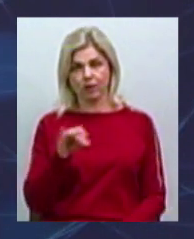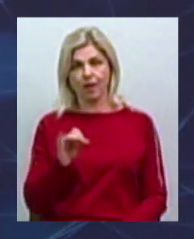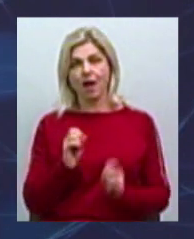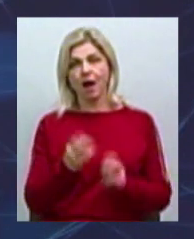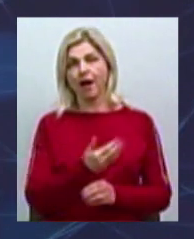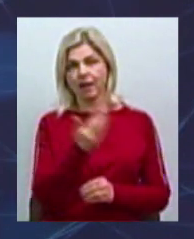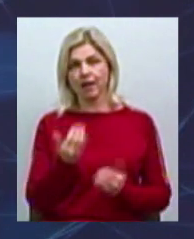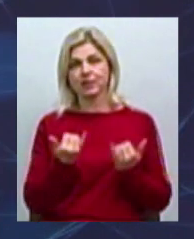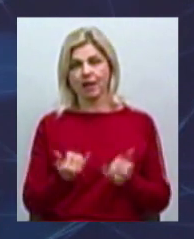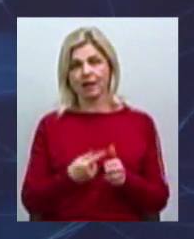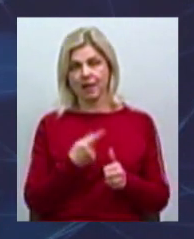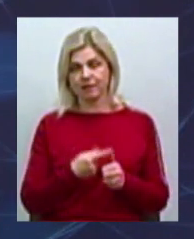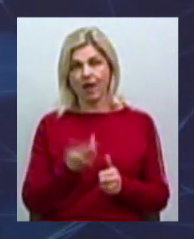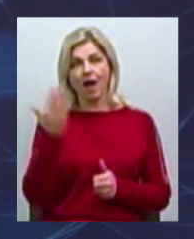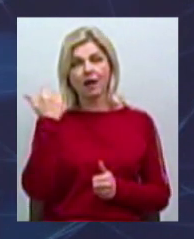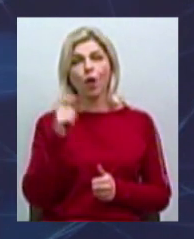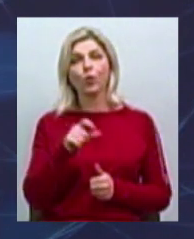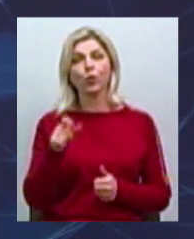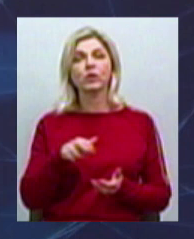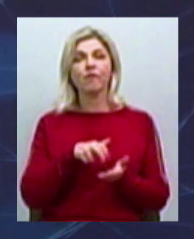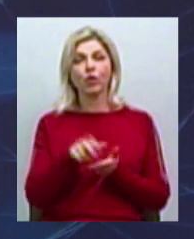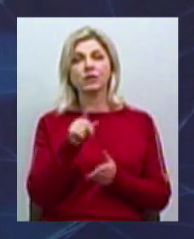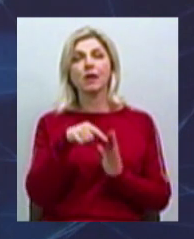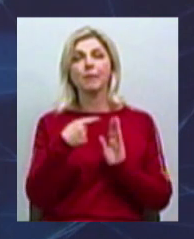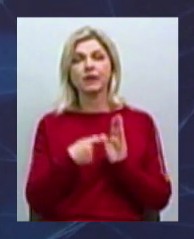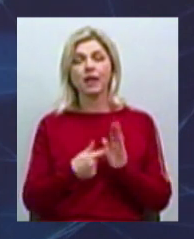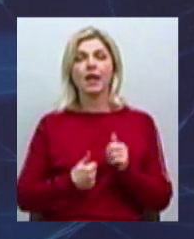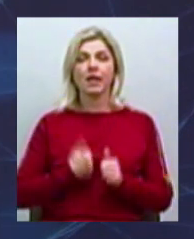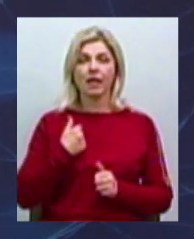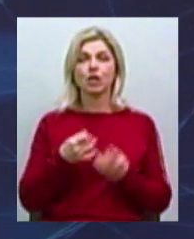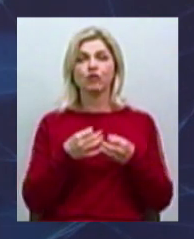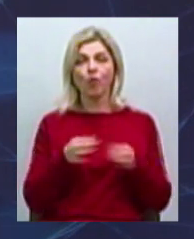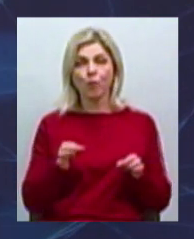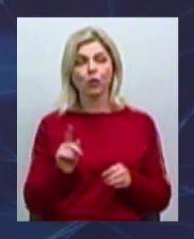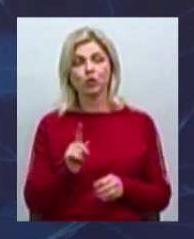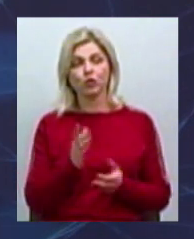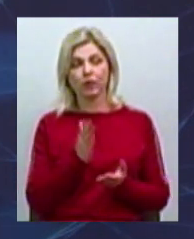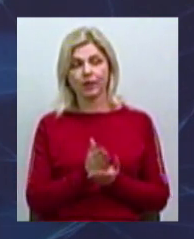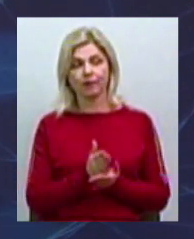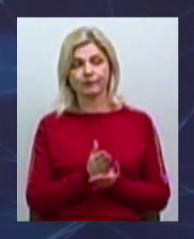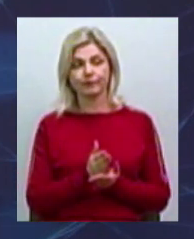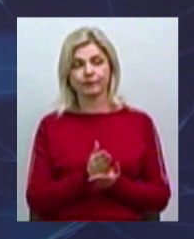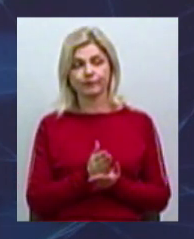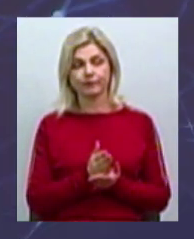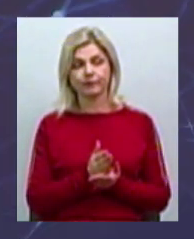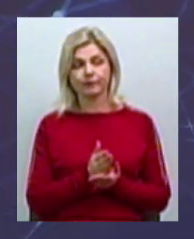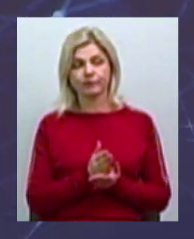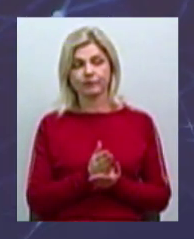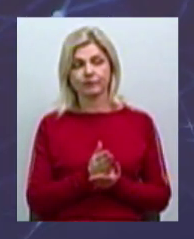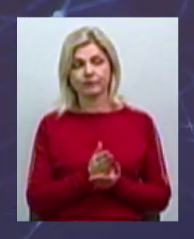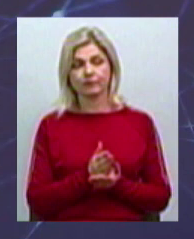Та? Радше тут люди виходили саме за питання гідності і свободи, які є, які не мають,